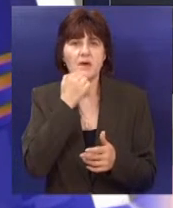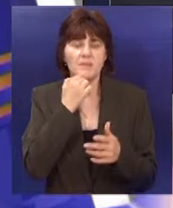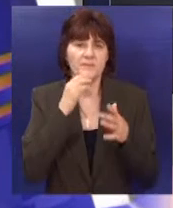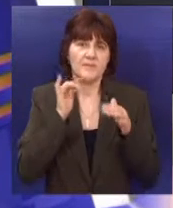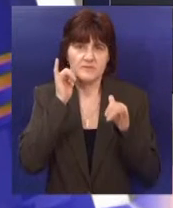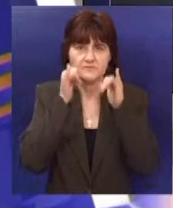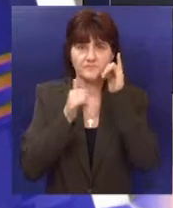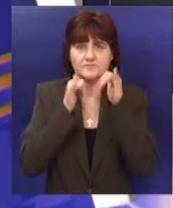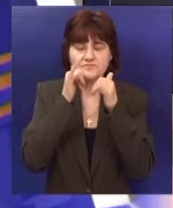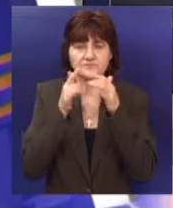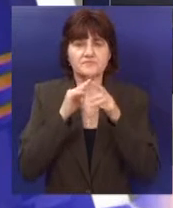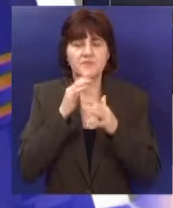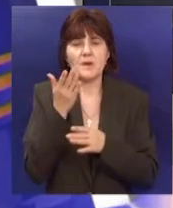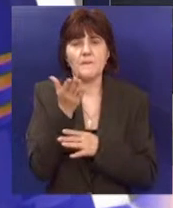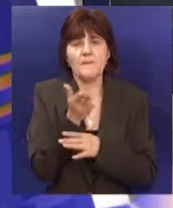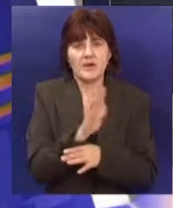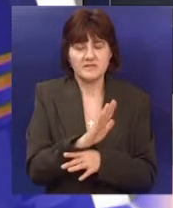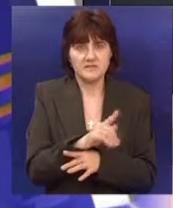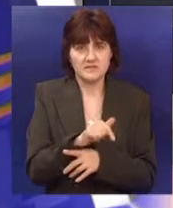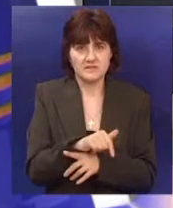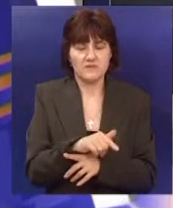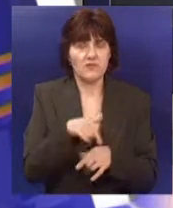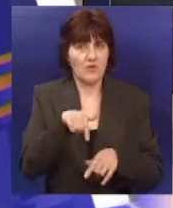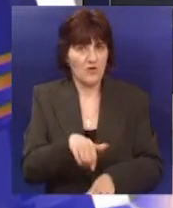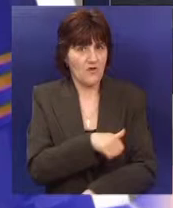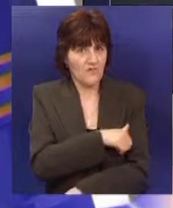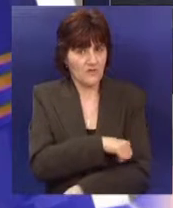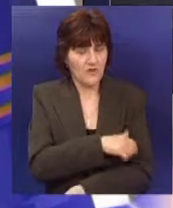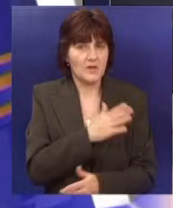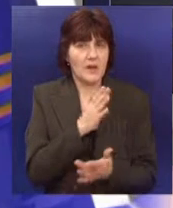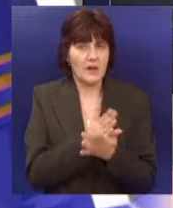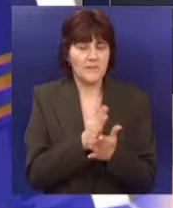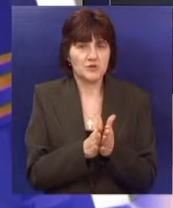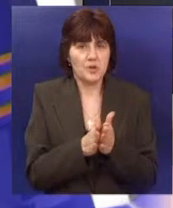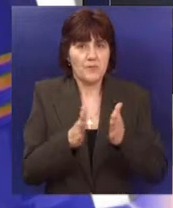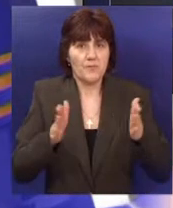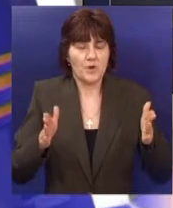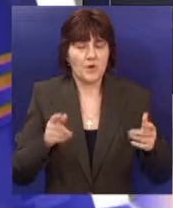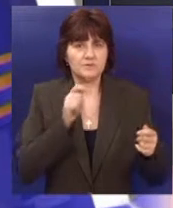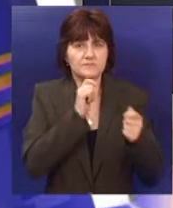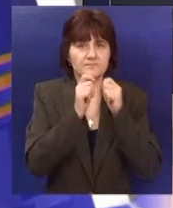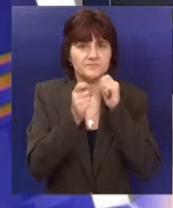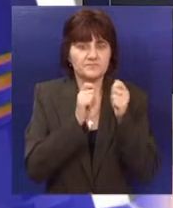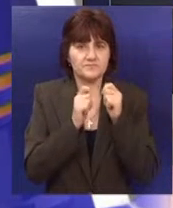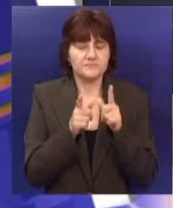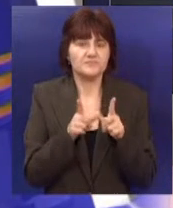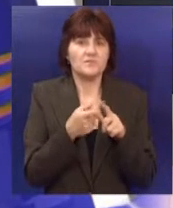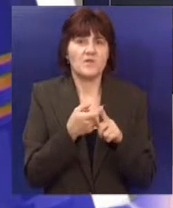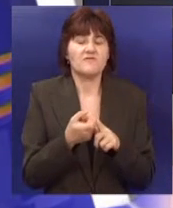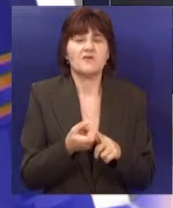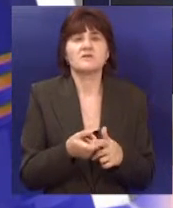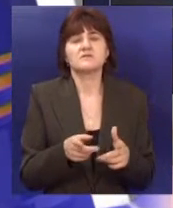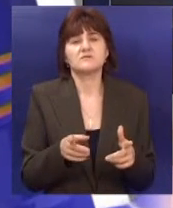mnogi privrednici iz tog regiona također predstaviti svoje ponude. Ove godine sajam privrede bit će proširen manifestacijom